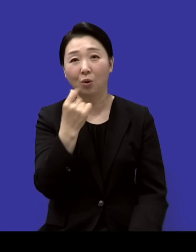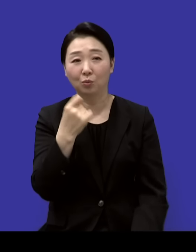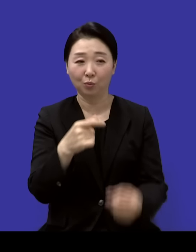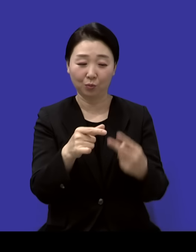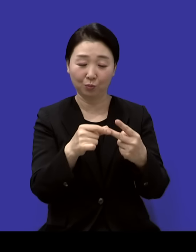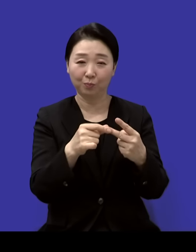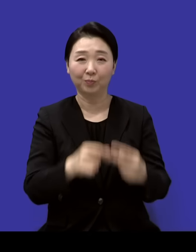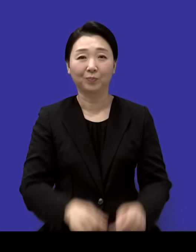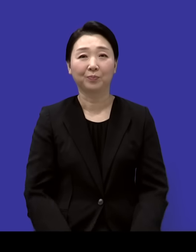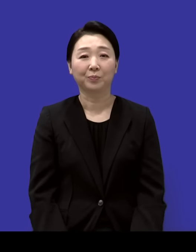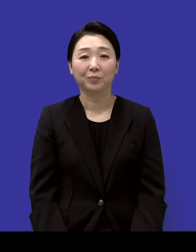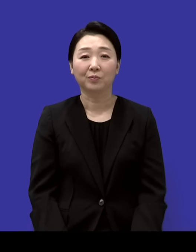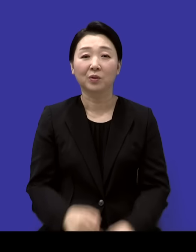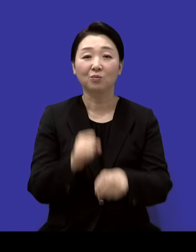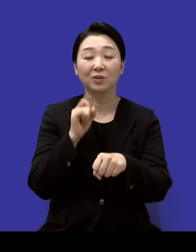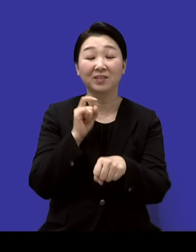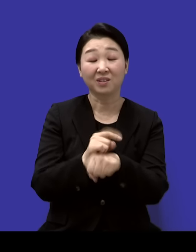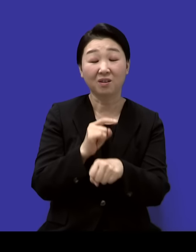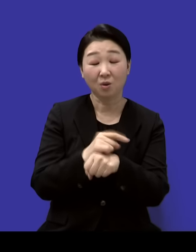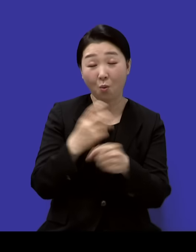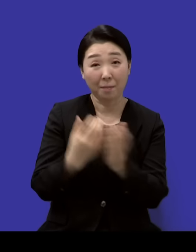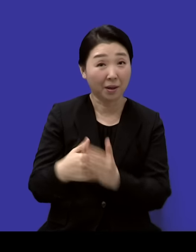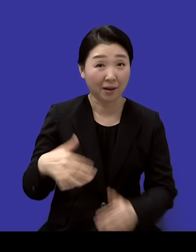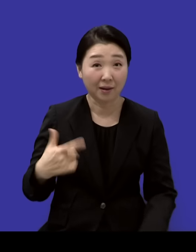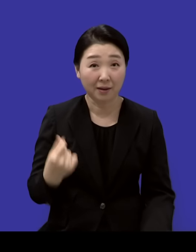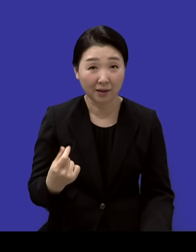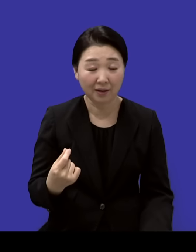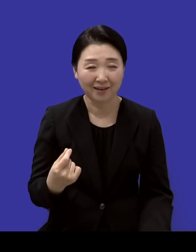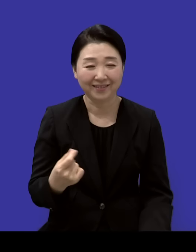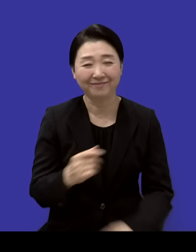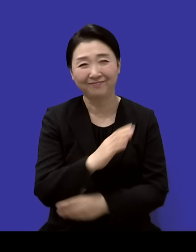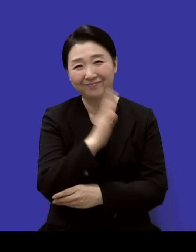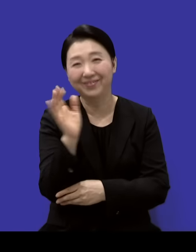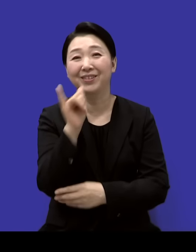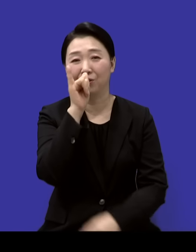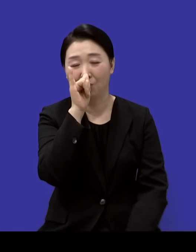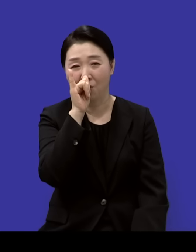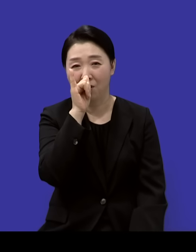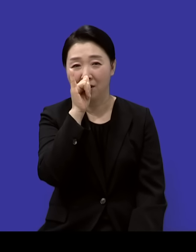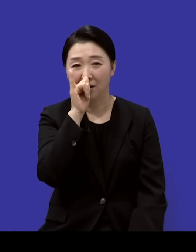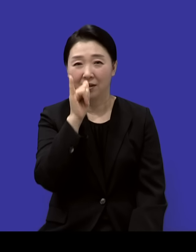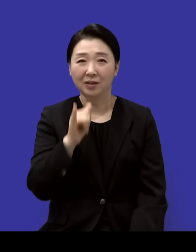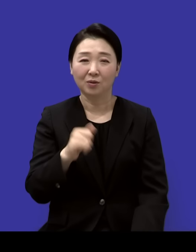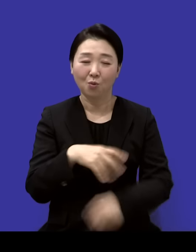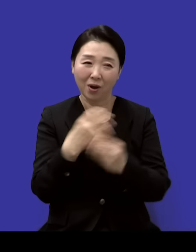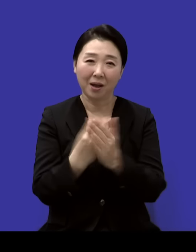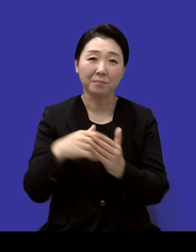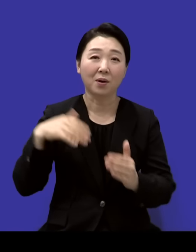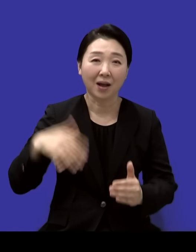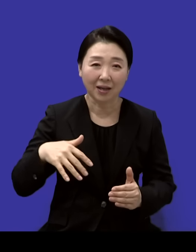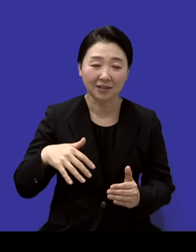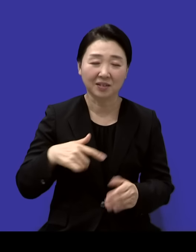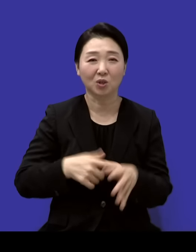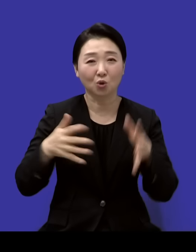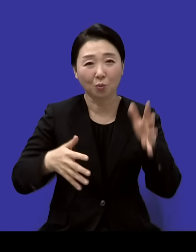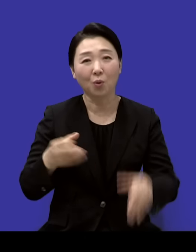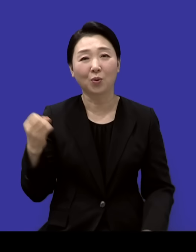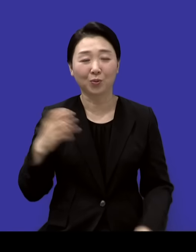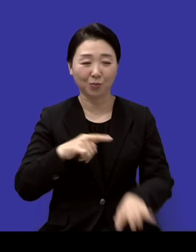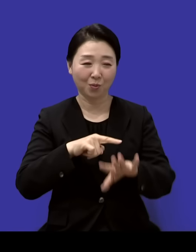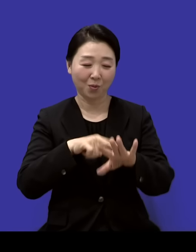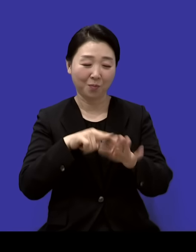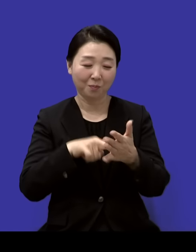갖게 되는 어떤 성격적인 미숙함에 대해서 네네. 쭉 이야기를 해요. 음. 그 미숙함과 그에 대한 심리학적인 솔루션?